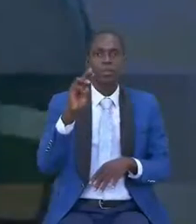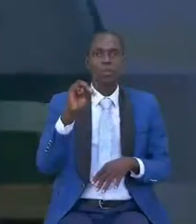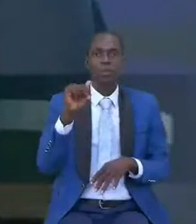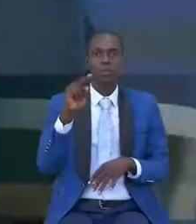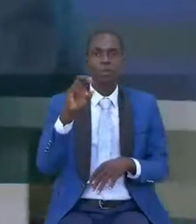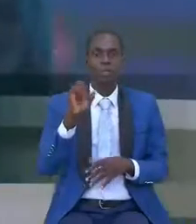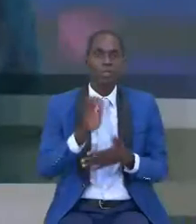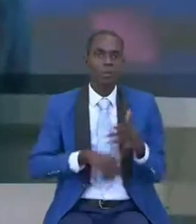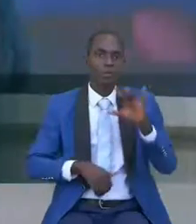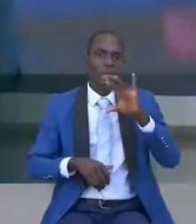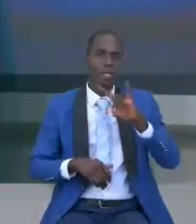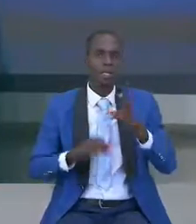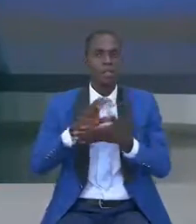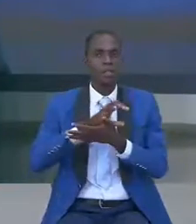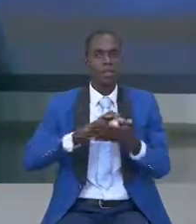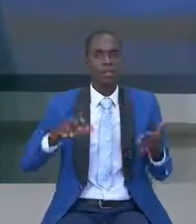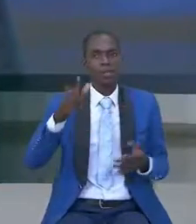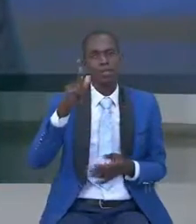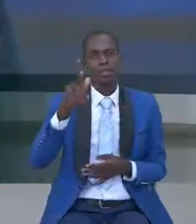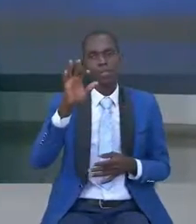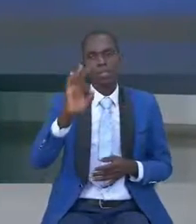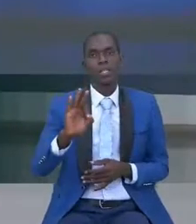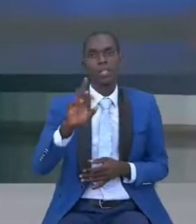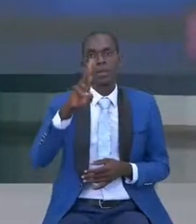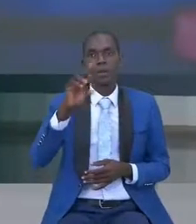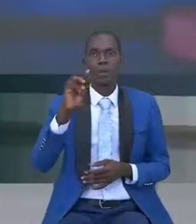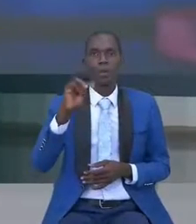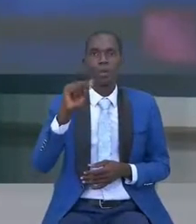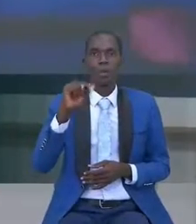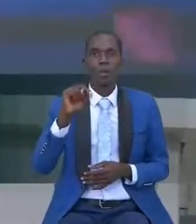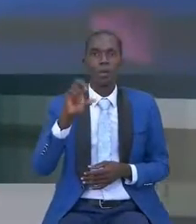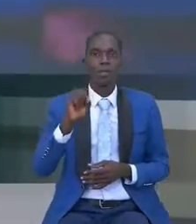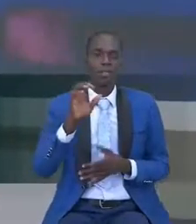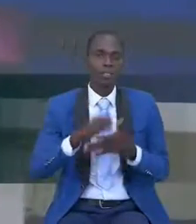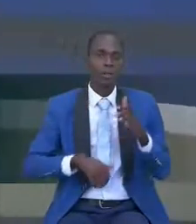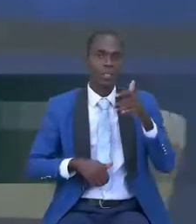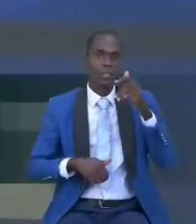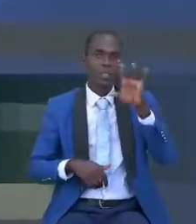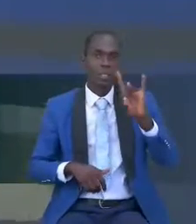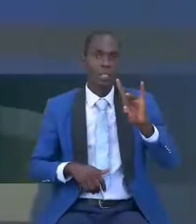verset 29. Romains 8, 29.